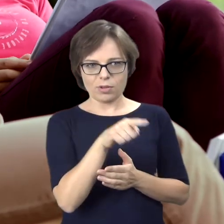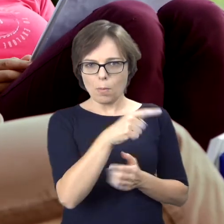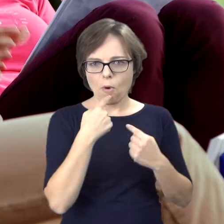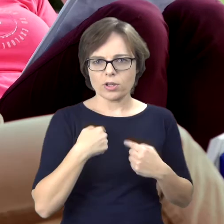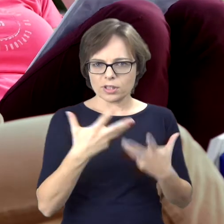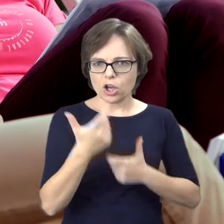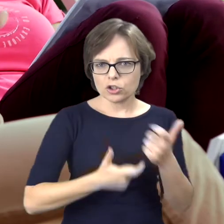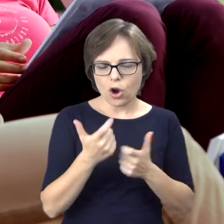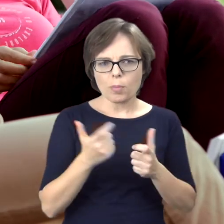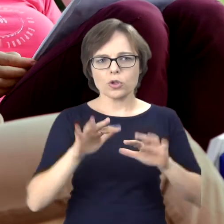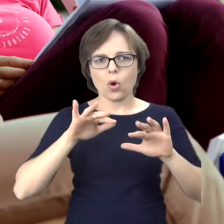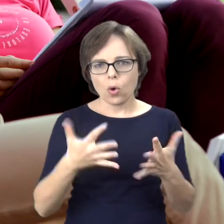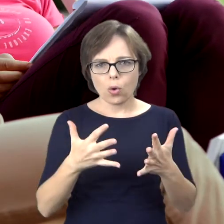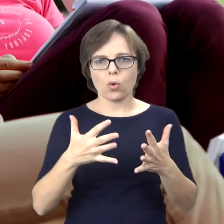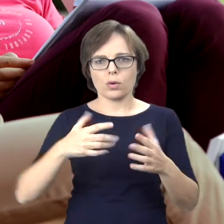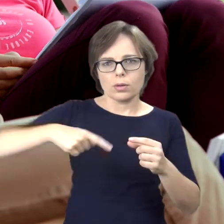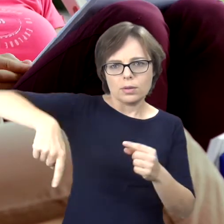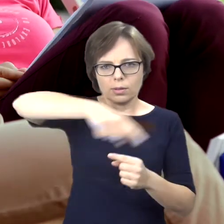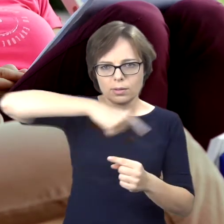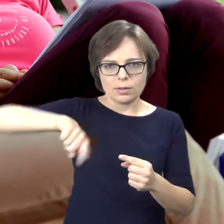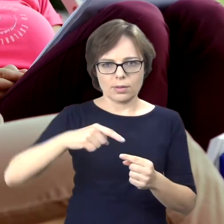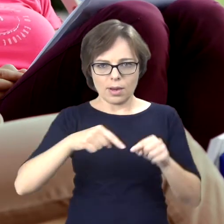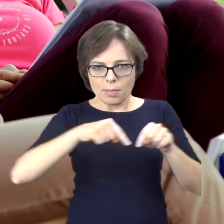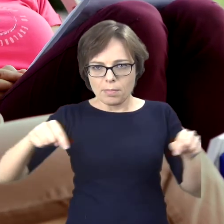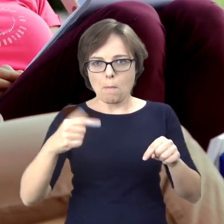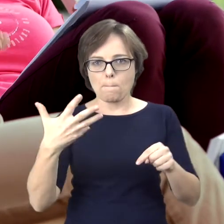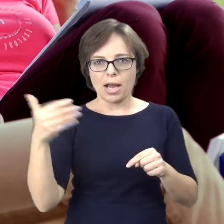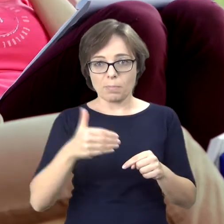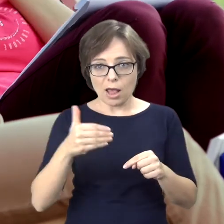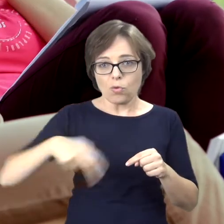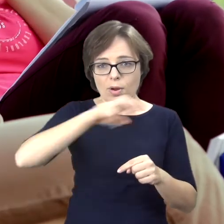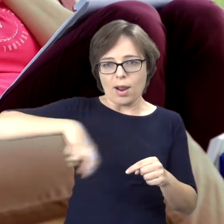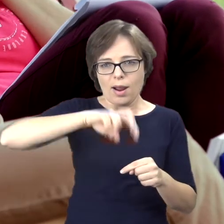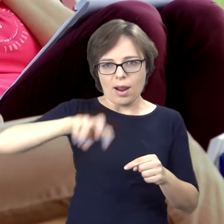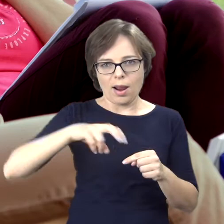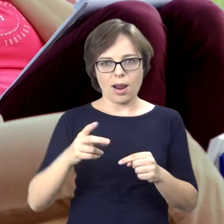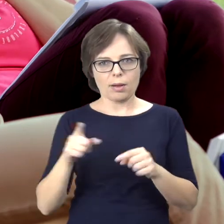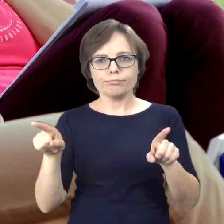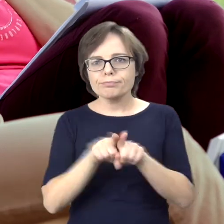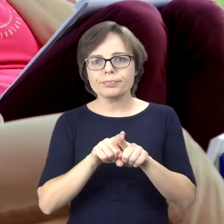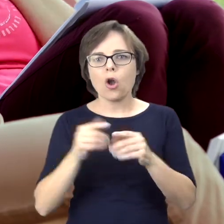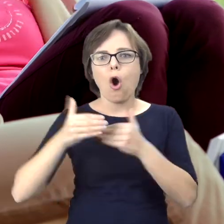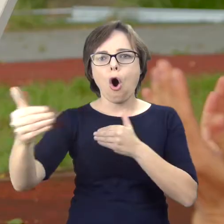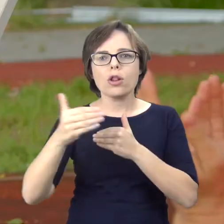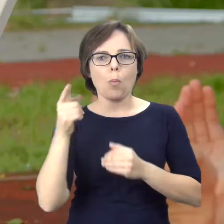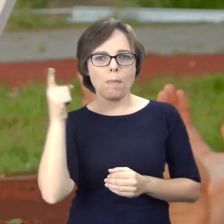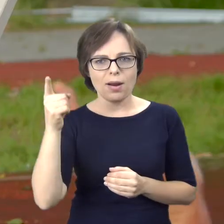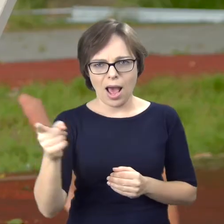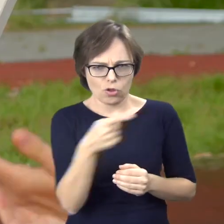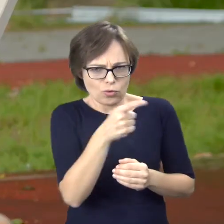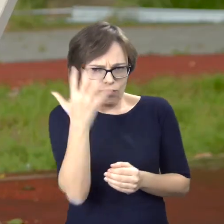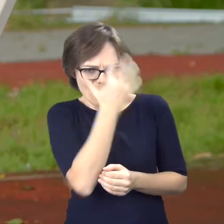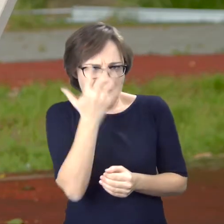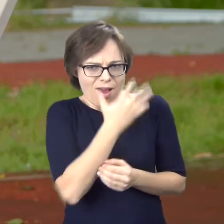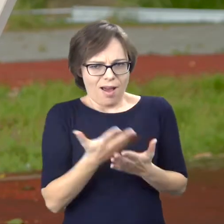zrobić, czyli przebiec na najkrótszej pętli, na 5-metrowej pętli maraton. To sobie myślałam, nie, to w ogóle, to trzeba być jakiś świrem, w ogóle